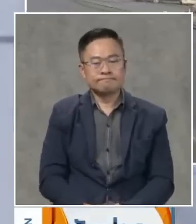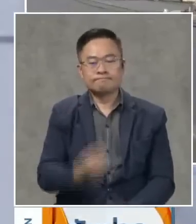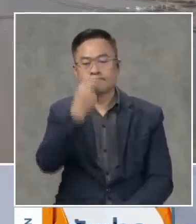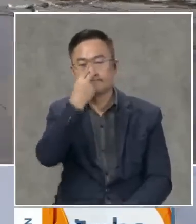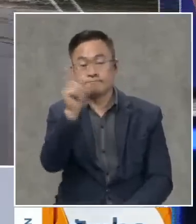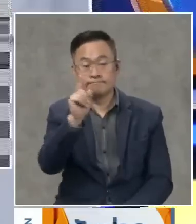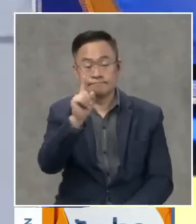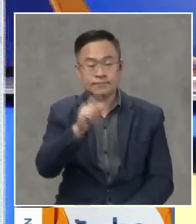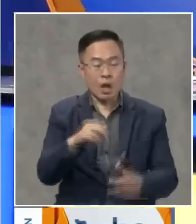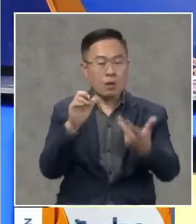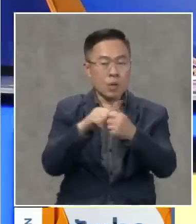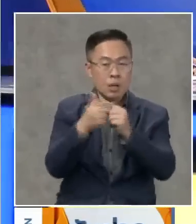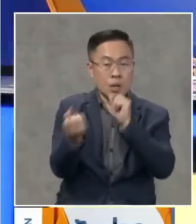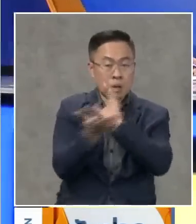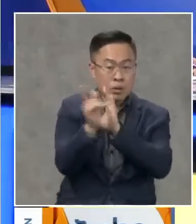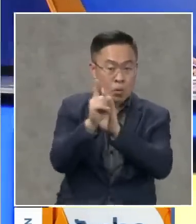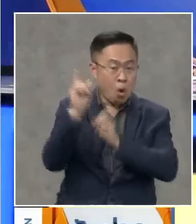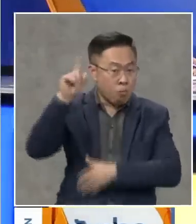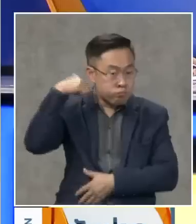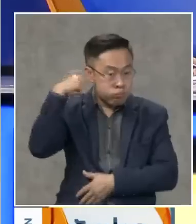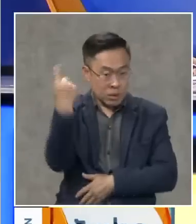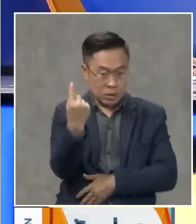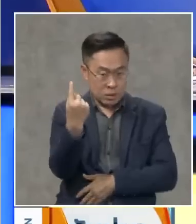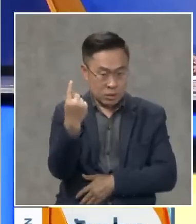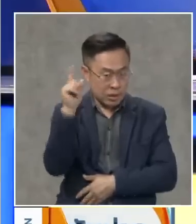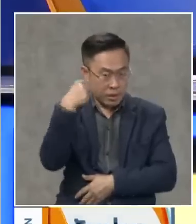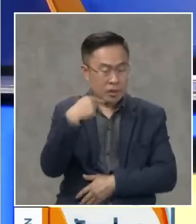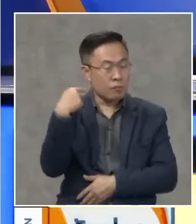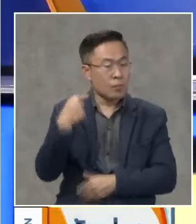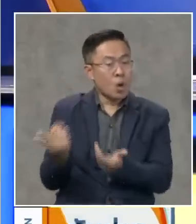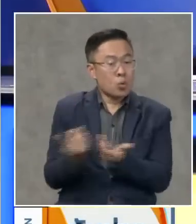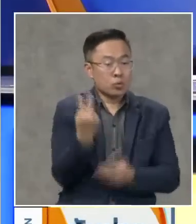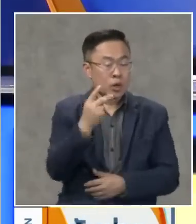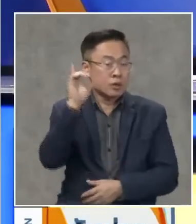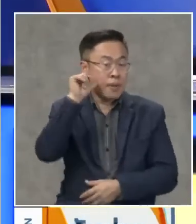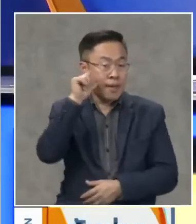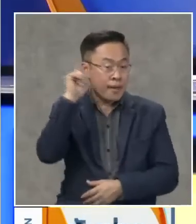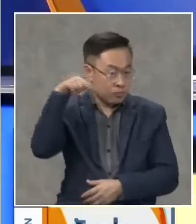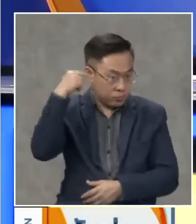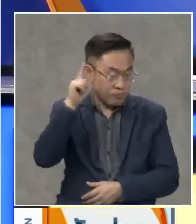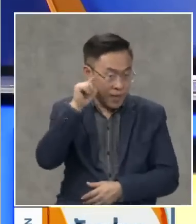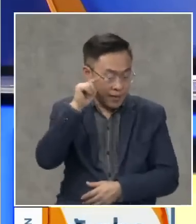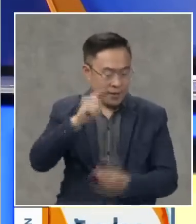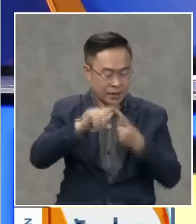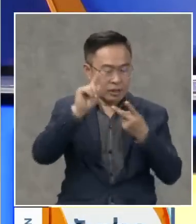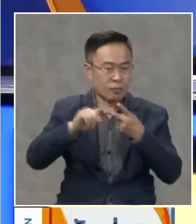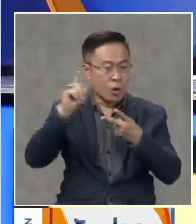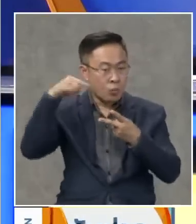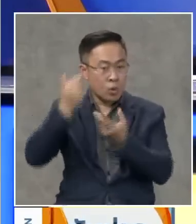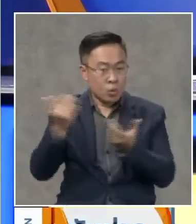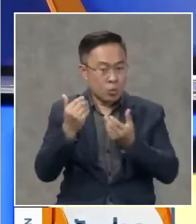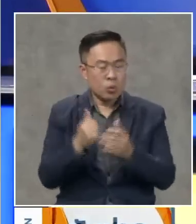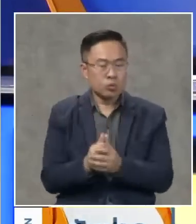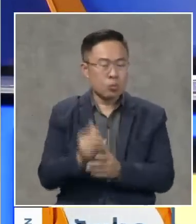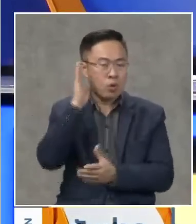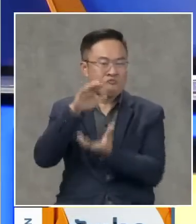ดูเหตุการณ์ระทึกเกิดขึ้นกับหญิงคนหนึ่งนะคะพร้อมกับลูกสาวค่ะที่จู่ๆเนี่ยนะคะถูกสามีเนี่ยทำร้